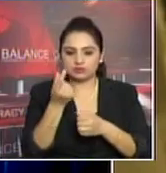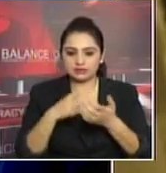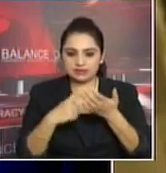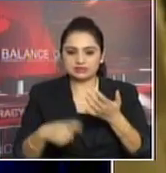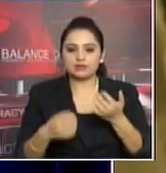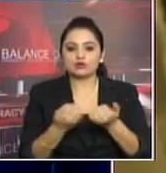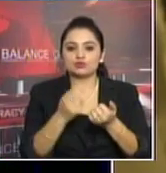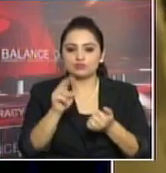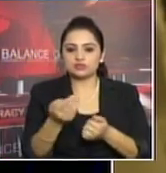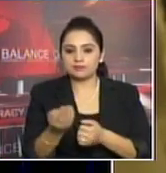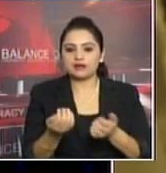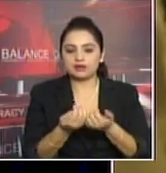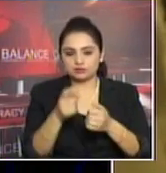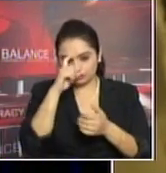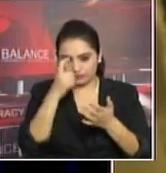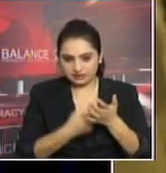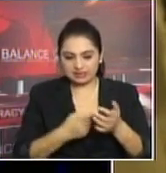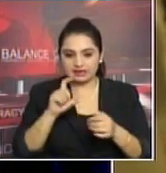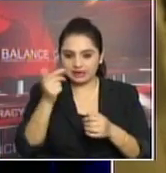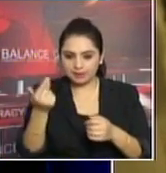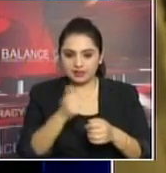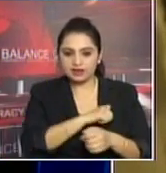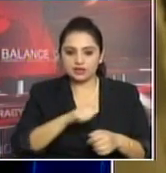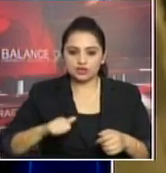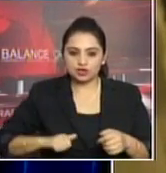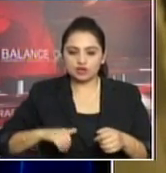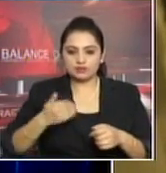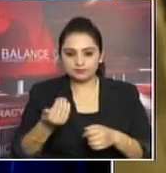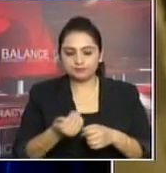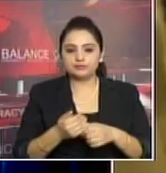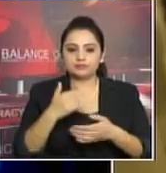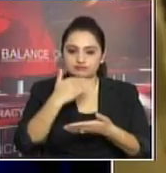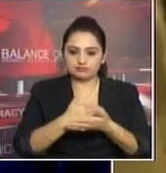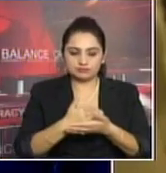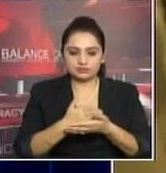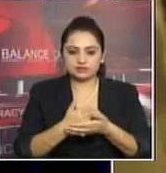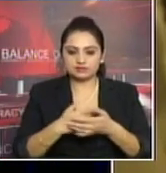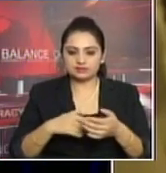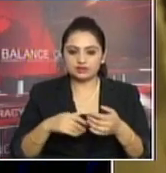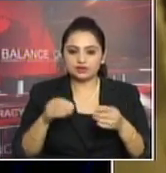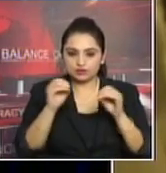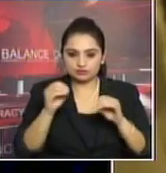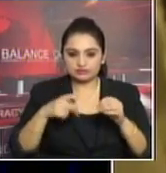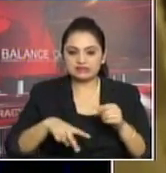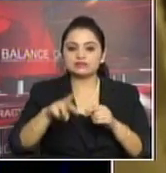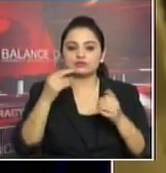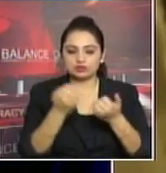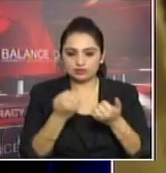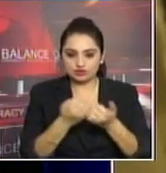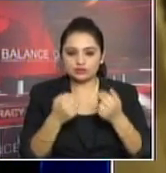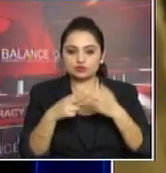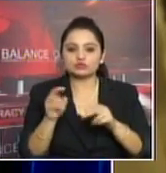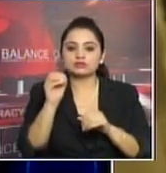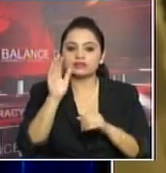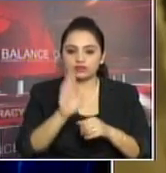गर्नुभयो। संविधानले नेपाली नागरिकलाई बिना रोकटोक हिडुल गर्ने स्वतन्त्रता दिएकोमा संविधानको उल्लङ्घन गर्दै